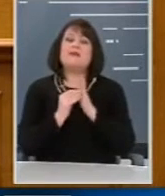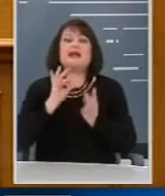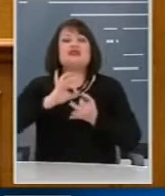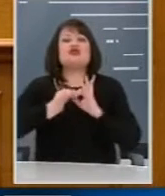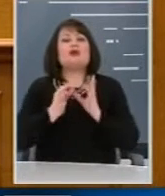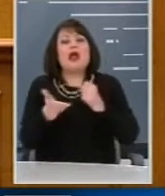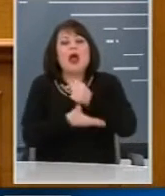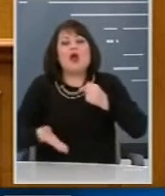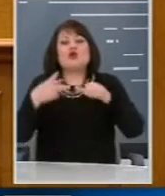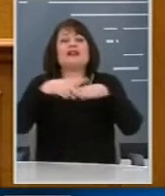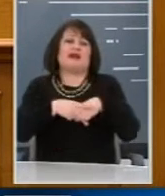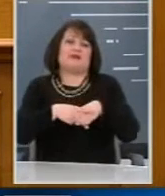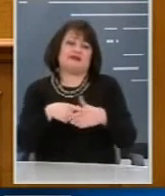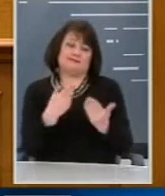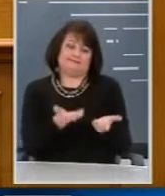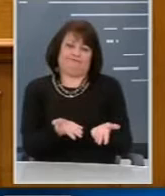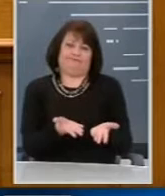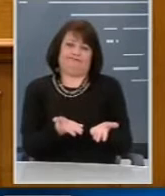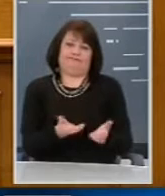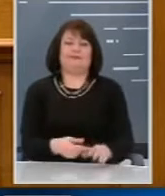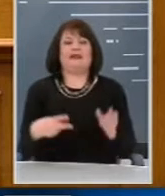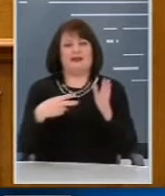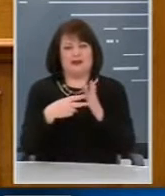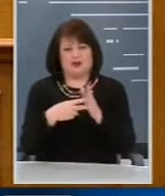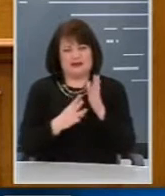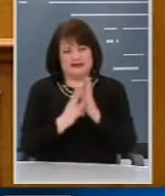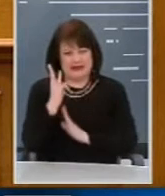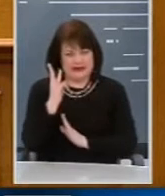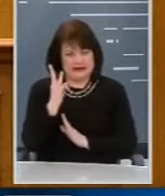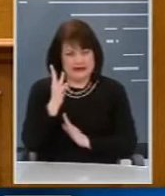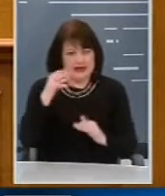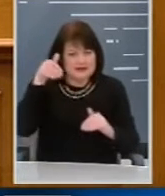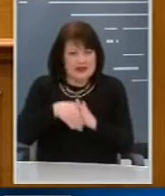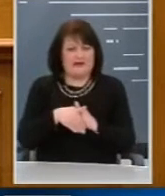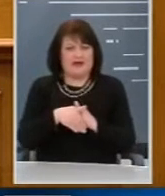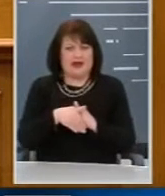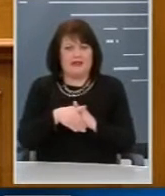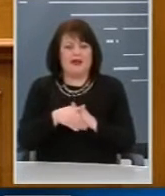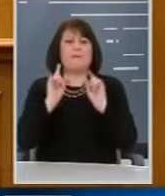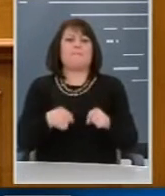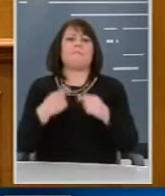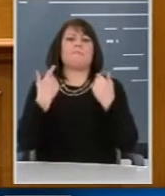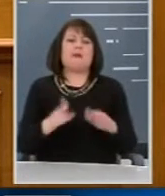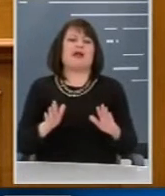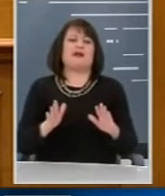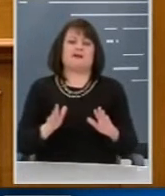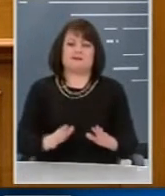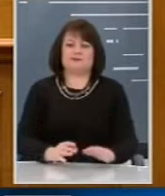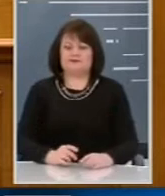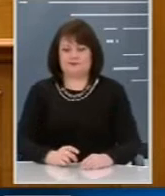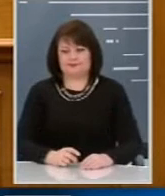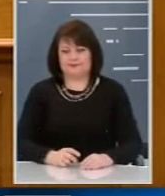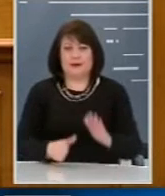της Αγροτικής Τράπεζας. Το 2013, σε μια νύχτα, αποφασίστηκε από την Παρακαλώ, κάνετε